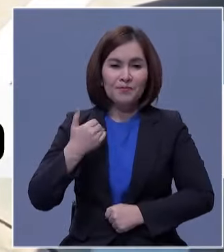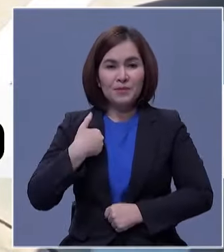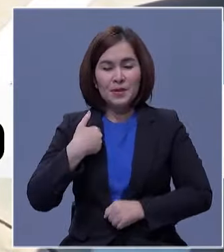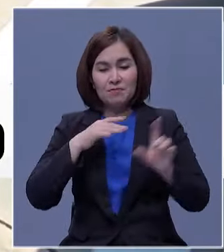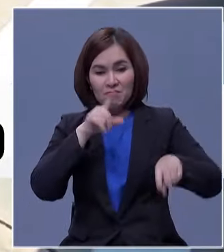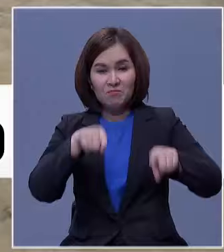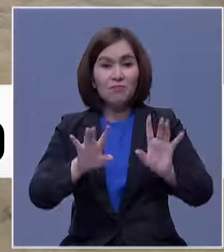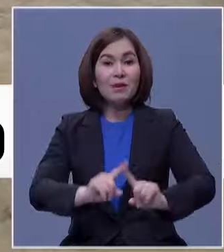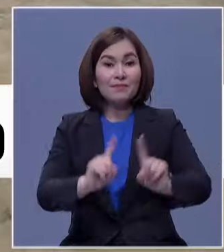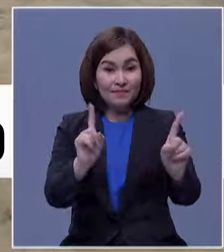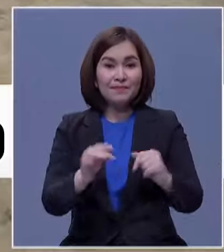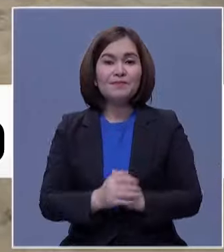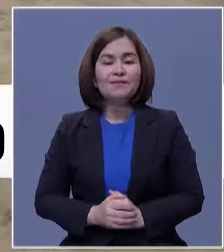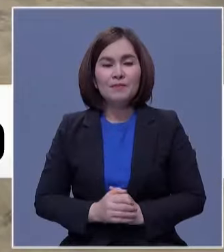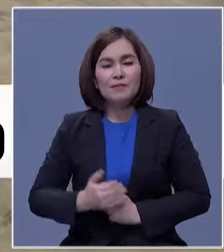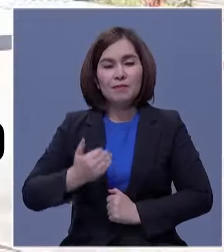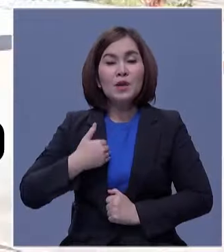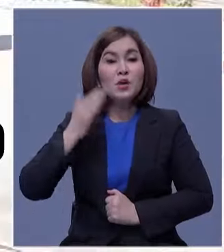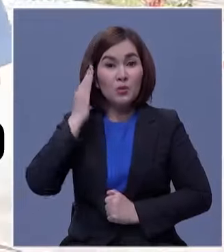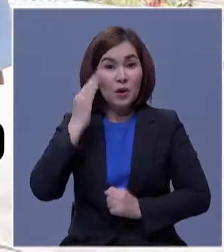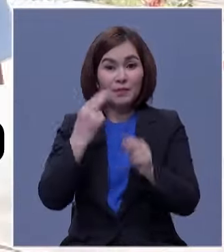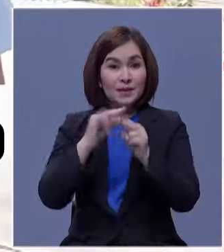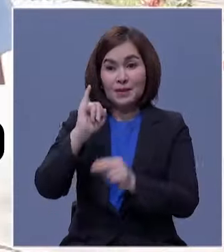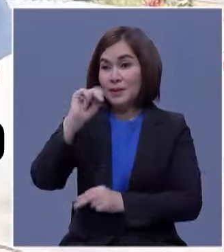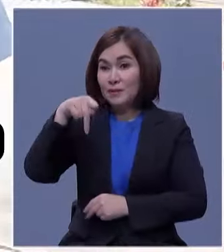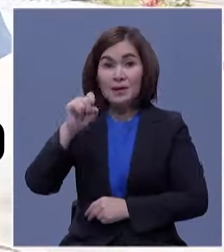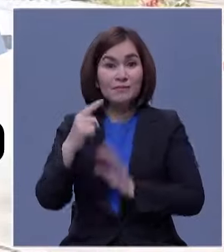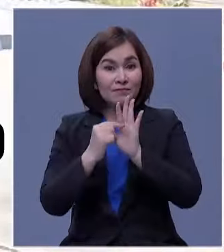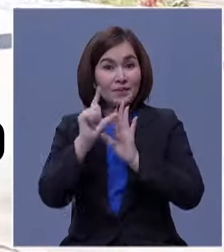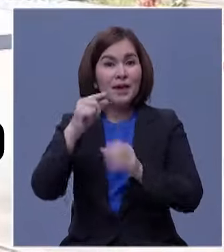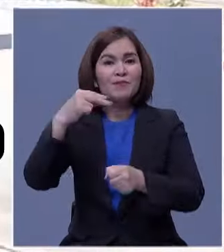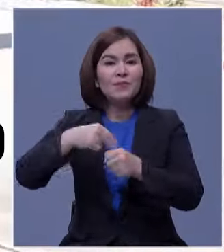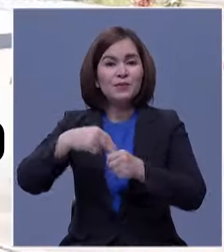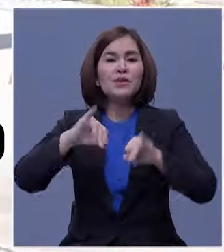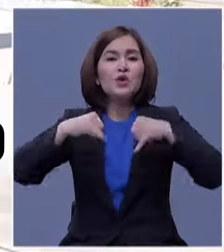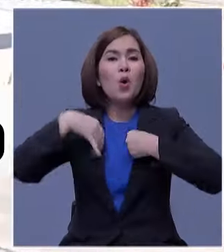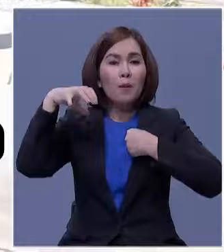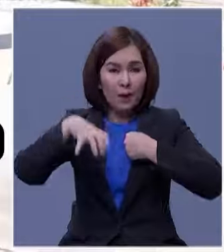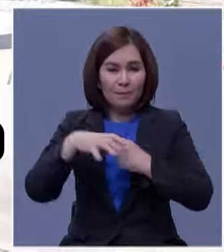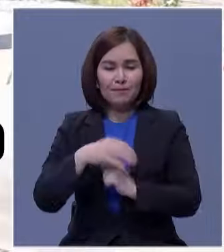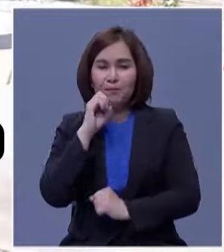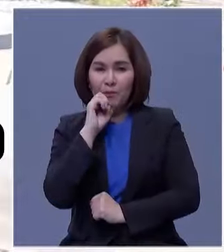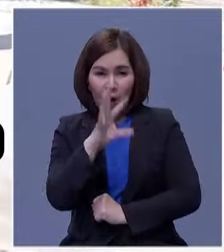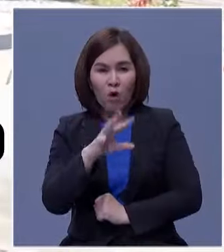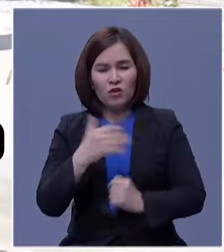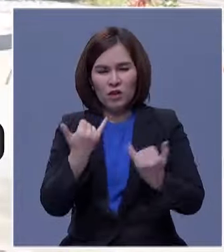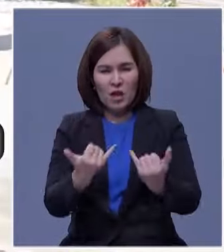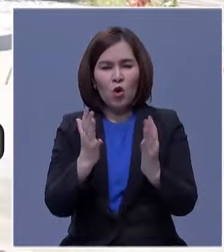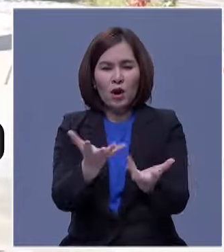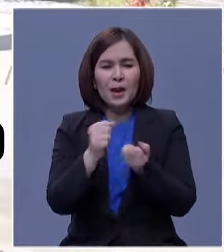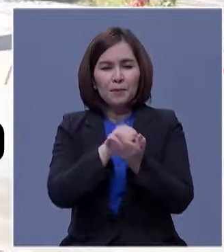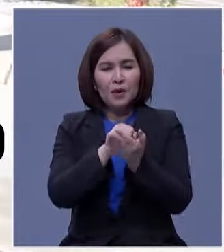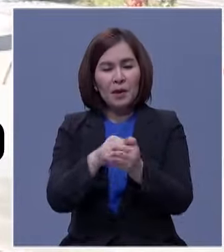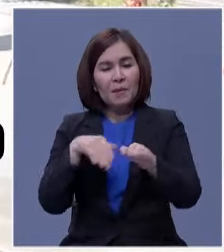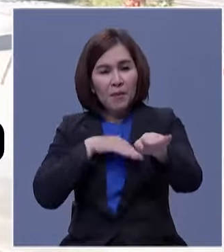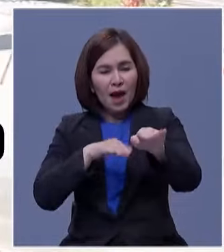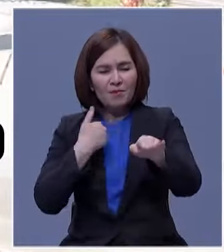ขณะที่ทางด้านของคุณไพศาลเลิศฮาดาเจ้าของปั๊มน้ำมันแห่งนี้นะครับก็บอกว่าช่วงนี้จะมีลูกค้าเข้ามาใช้บริการกันมากก็จะต่อ